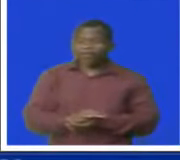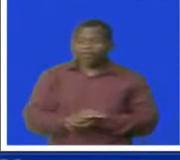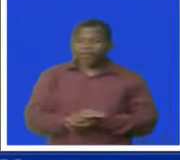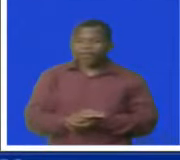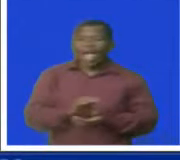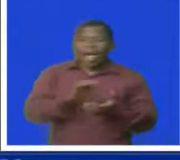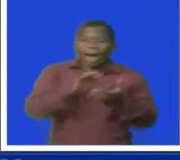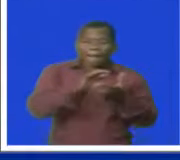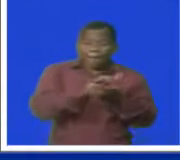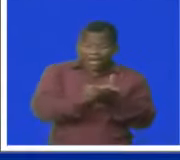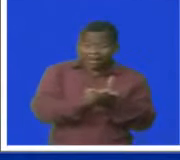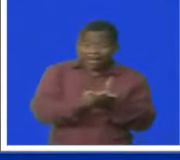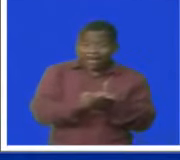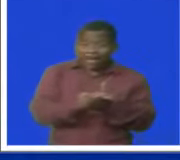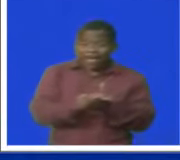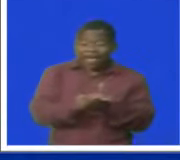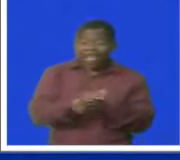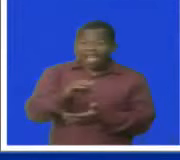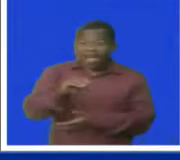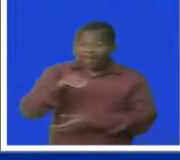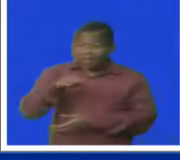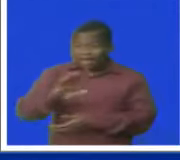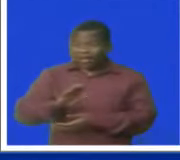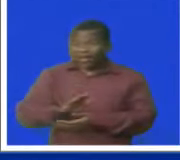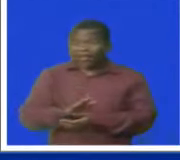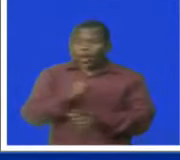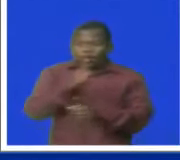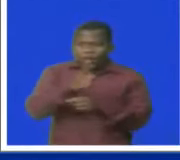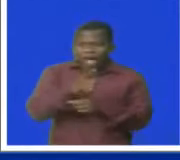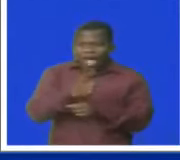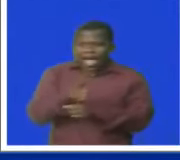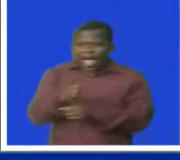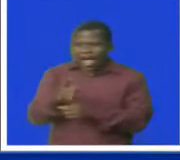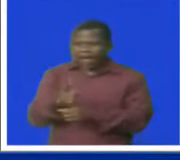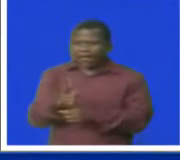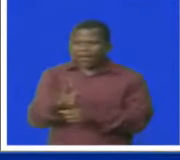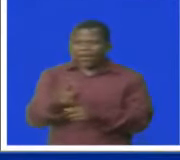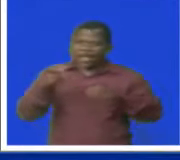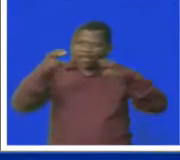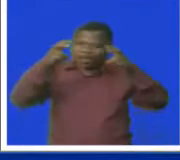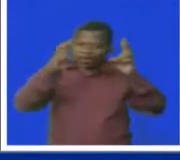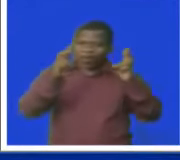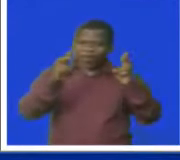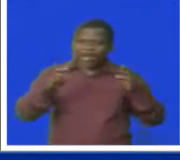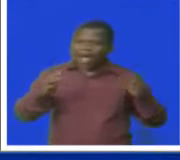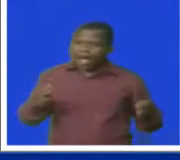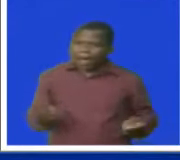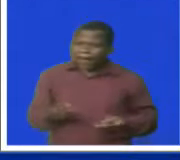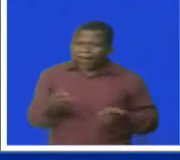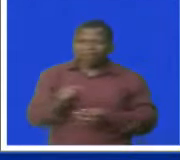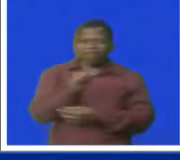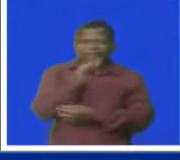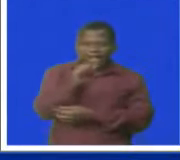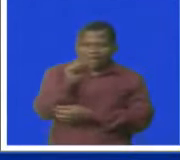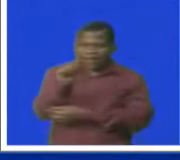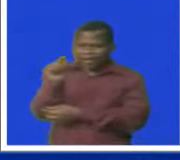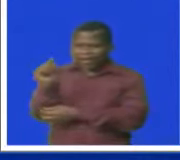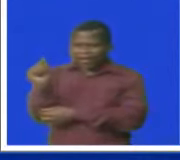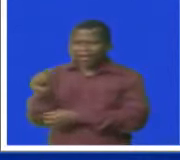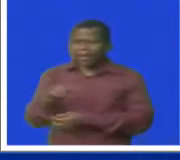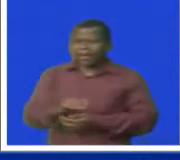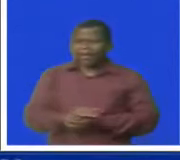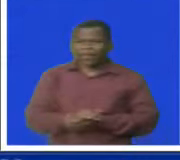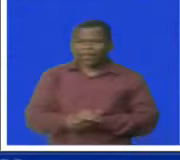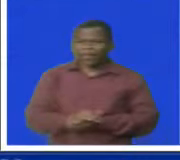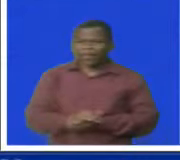statistics. Utawubona nje ukuthi sematiko maningi and ematiko abanedidzingo tawo.